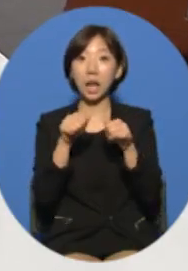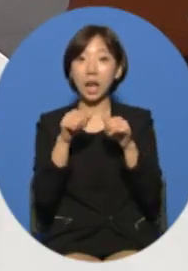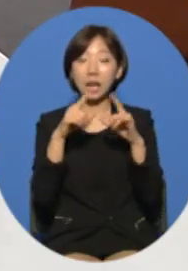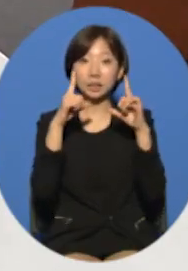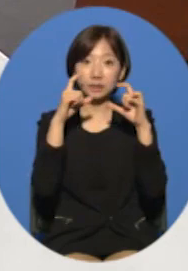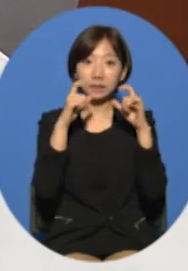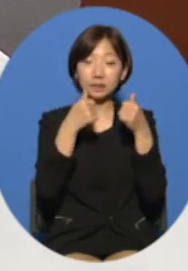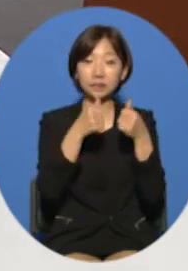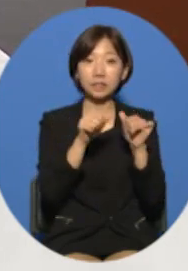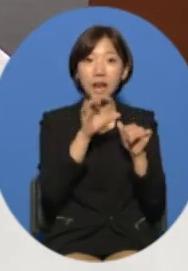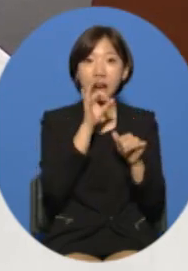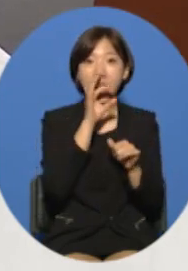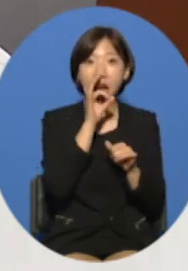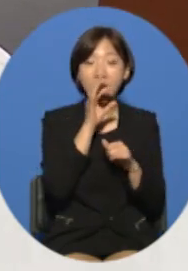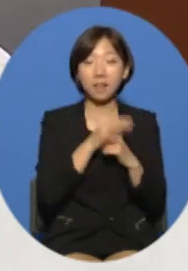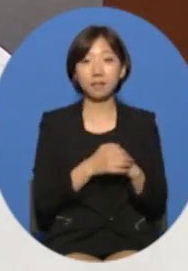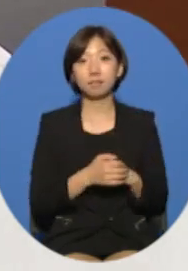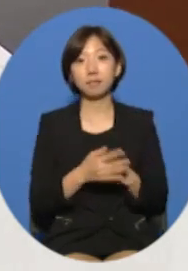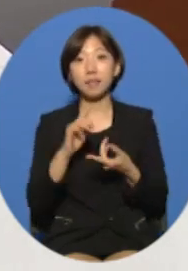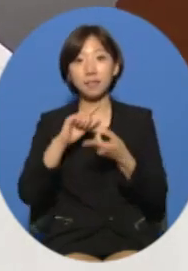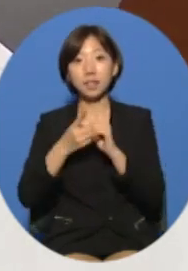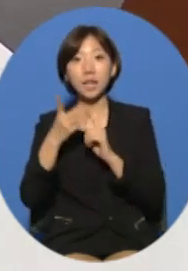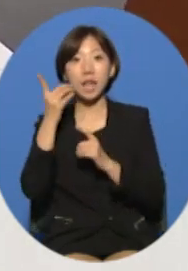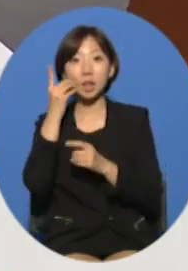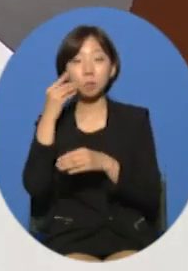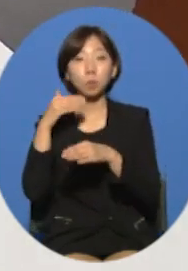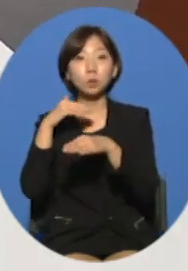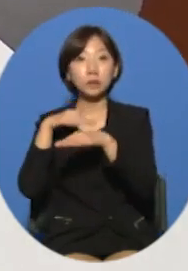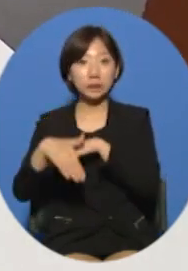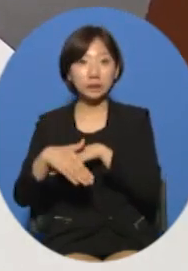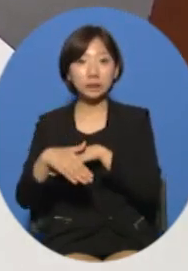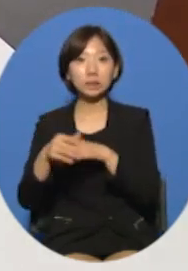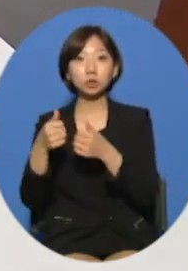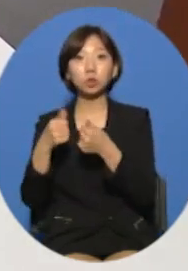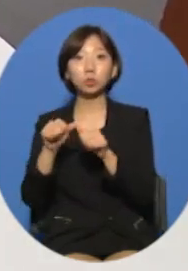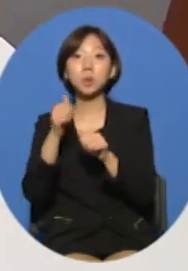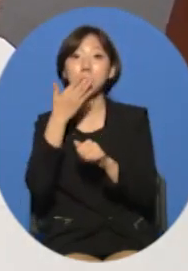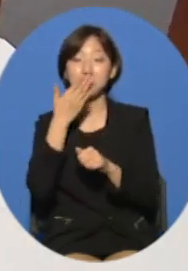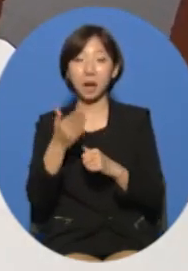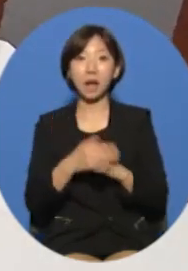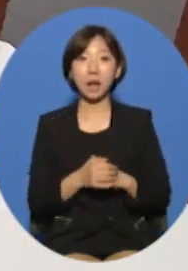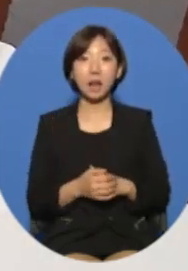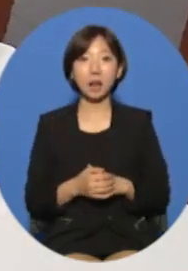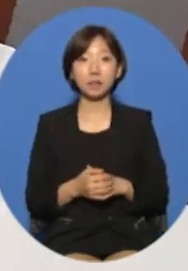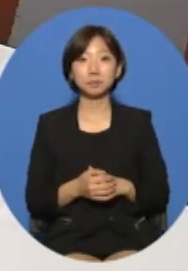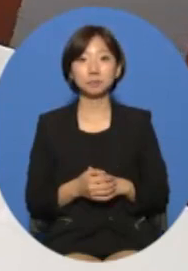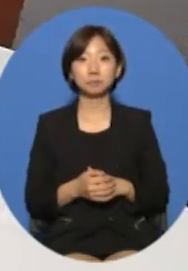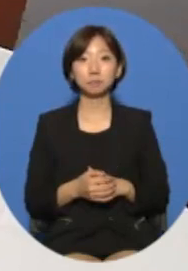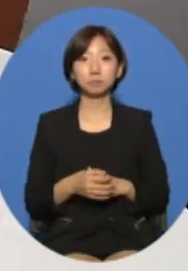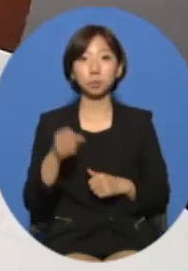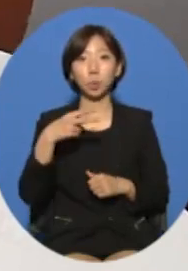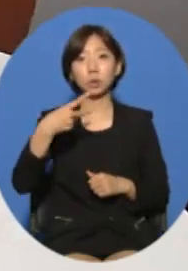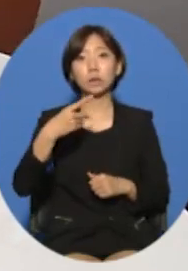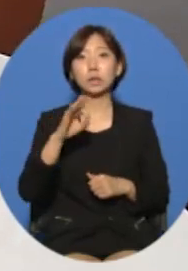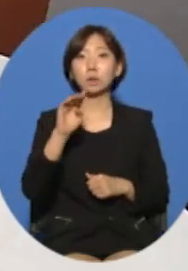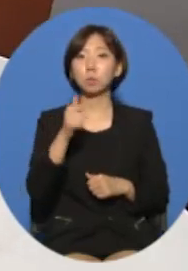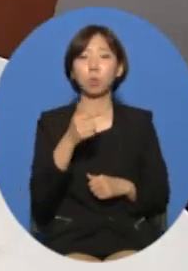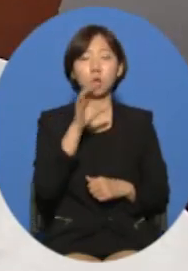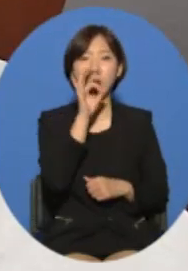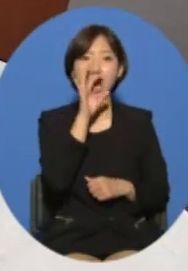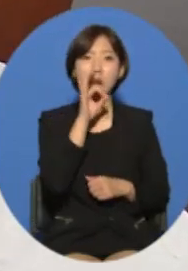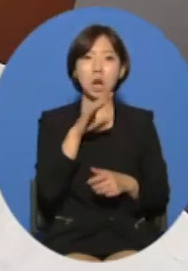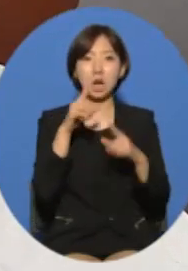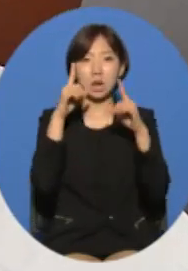사진이 첨부됐다는 게 굉장히 중요한 거죠. 그렇죠. 본인 본인을 확인이 하니까. 네, 주민등록 등본 이런 안 됩니다. 안 됩니다. 네, 예.